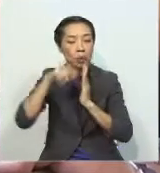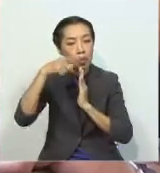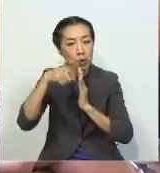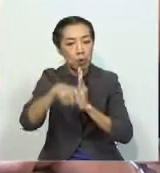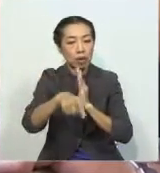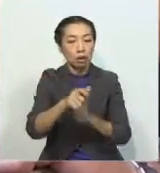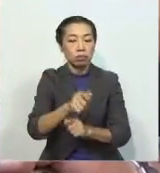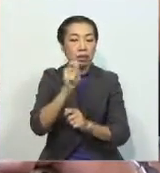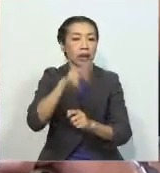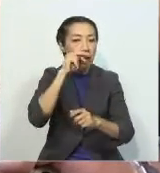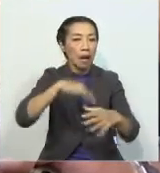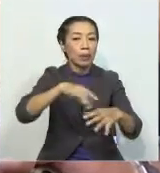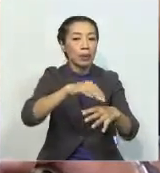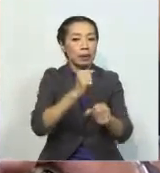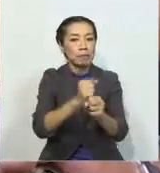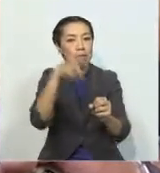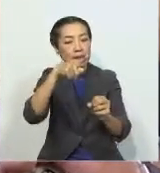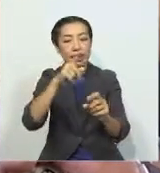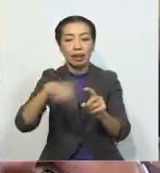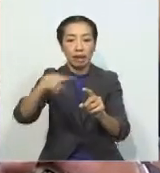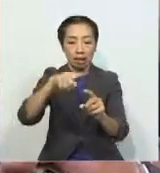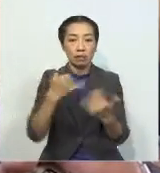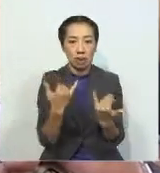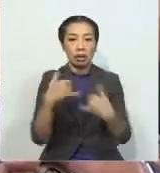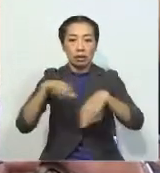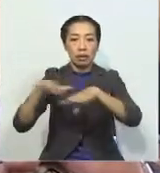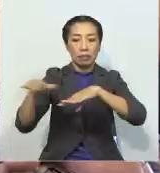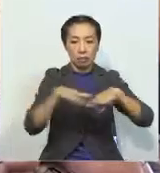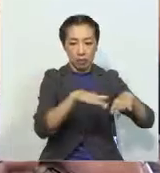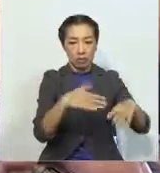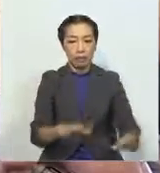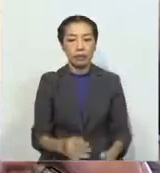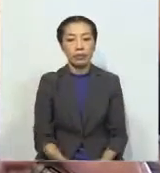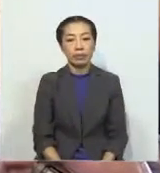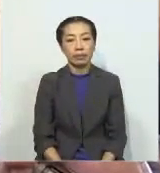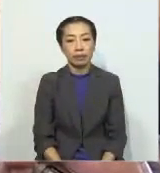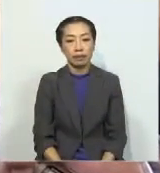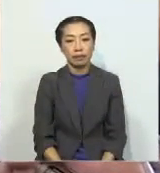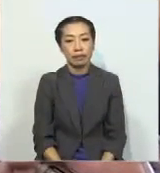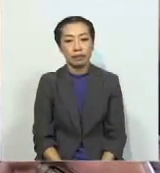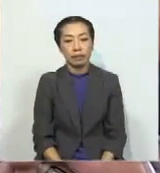ทำพิธีเสกน้ำศักดิ์สิทธิ์นะครับก็ได้มีการเตรียมการไปแล้วครับ